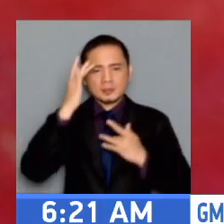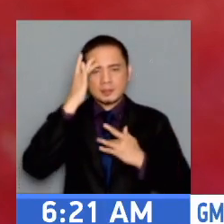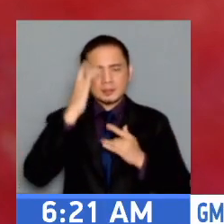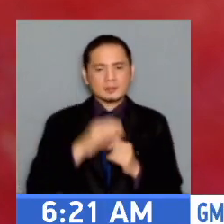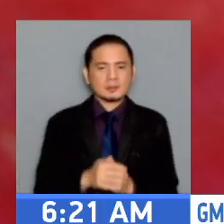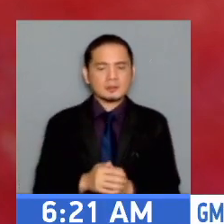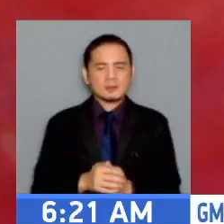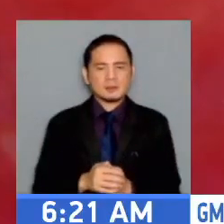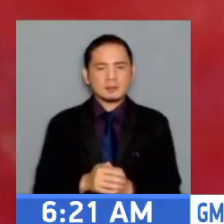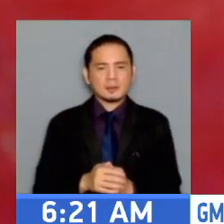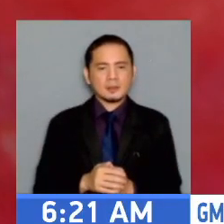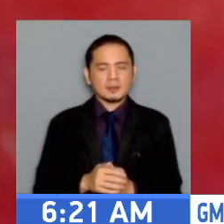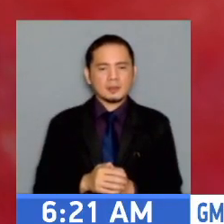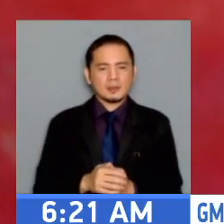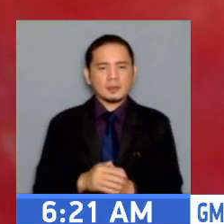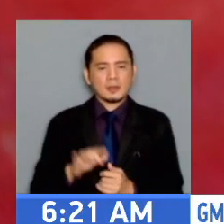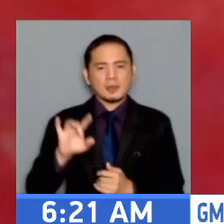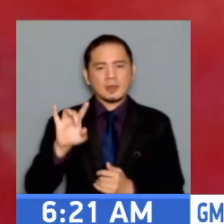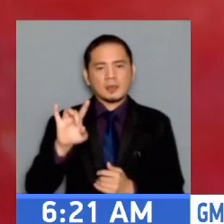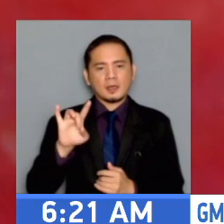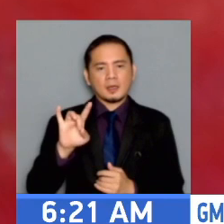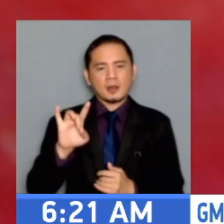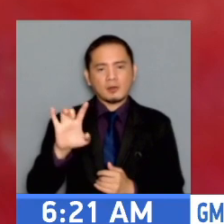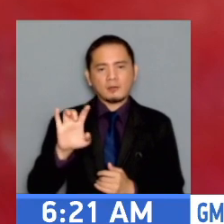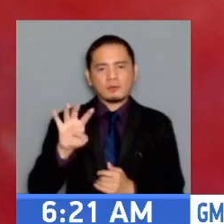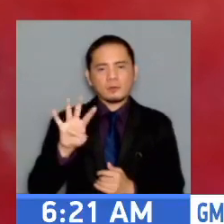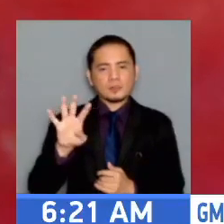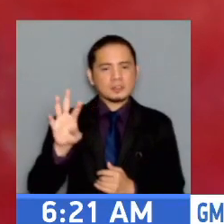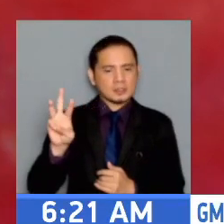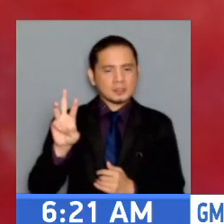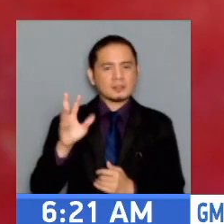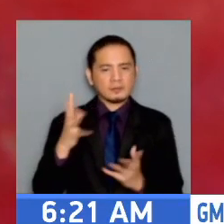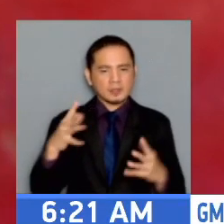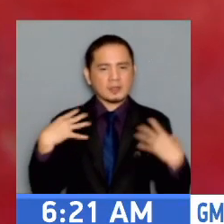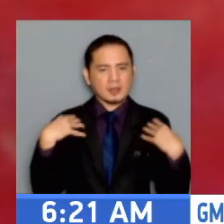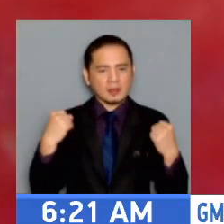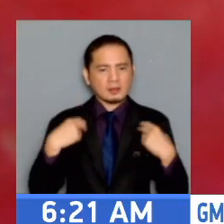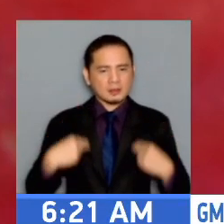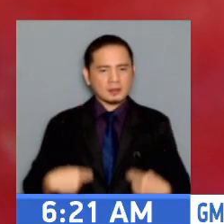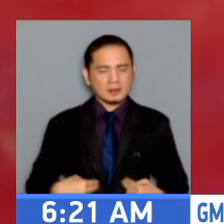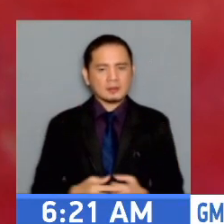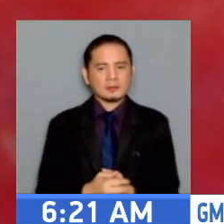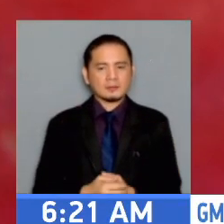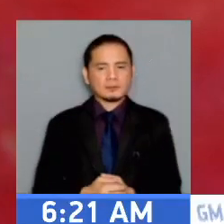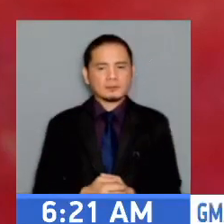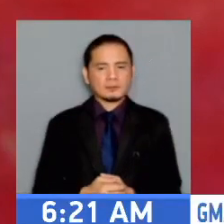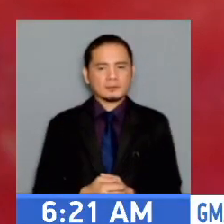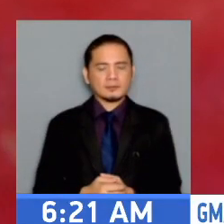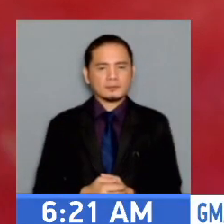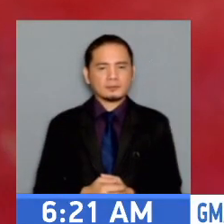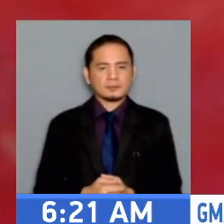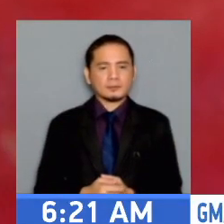sa mga gumaling. Ang mga nasawi dahil sa COVID-19 nadagdagan ng 23.